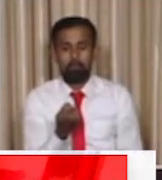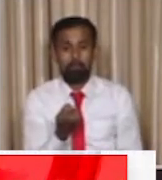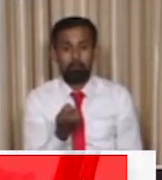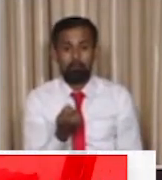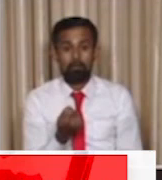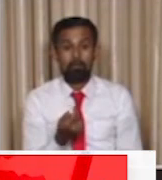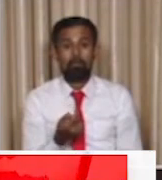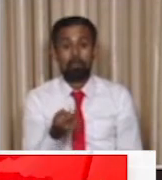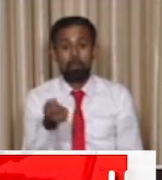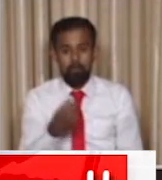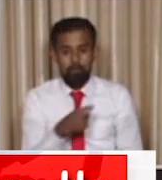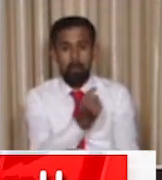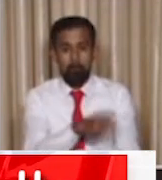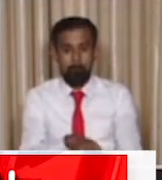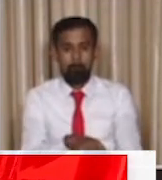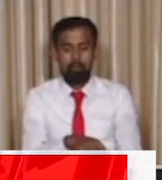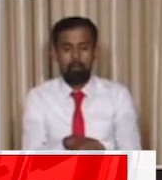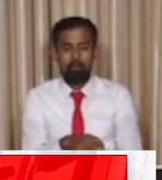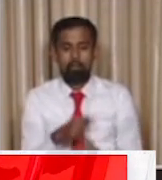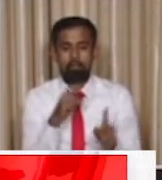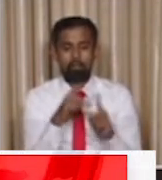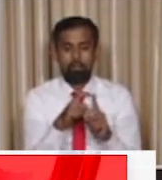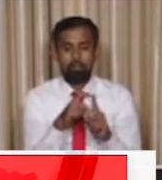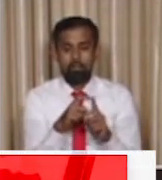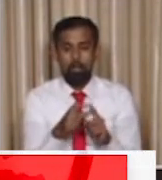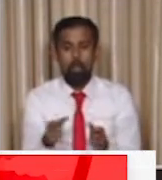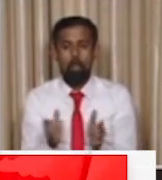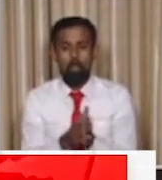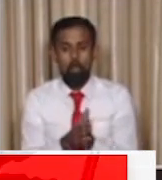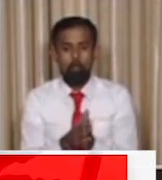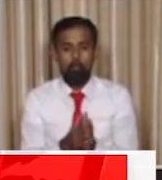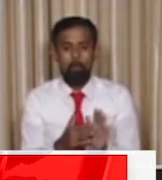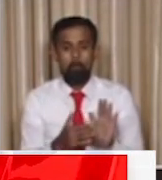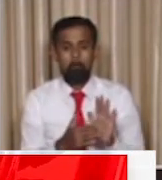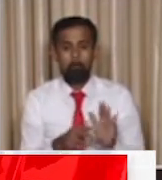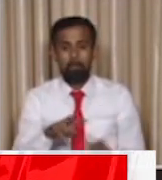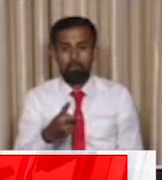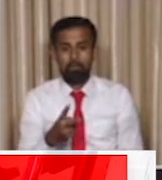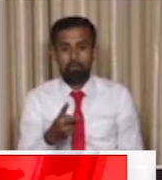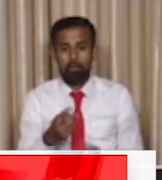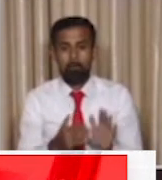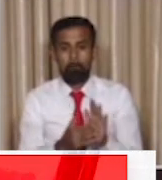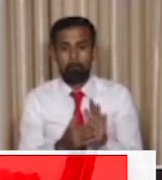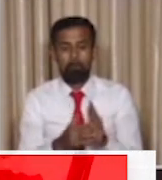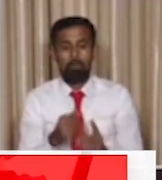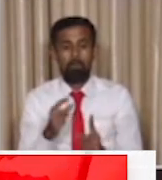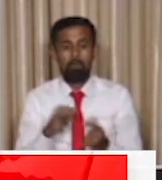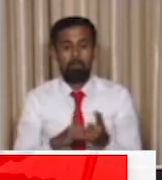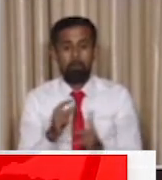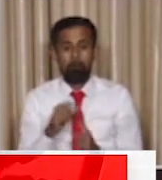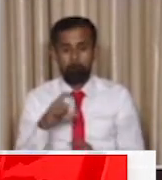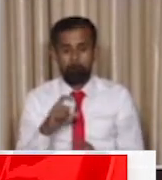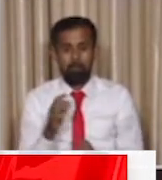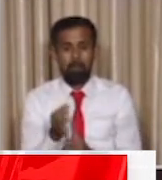ඒක කැඳවන ක්‍රම තියෙනවා. දෙපාර්තමේන්තුව සම්පාදන කමිටුව රුපියල් මිලියන 200ක් දක්වා රාජ්‍ය ඖෂධ නීතිගත